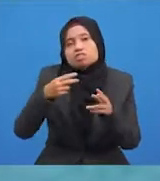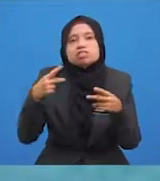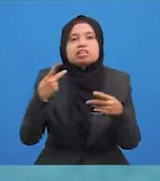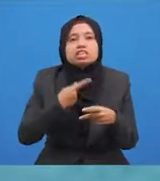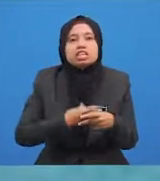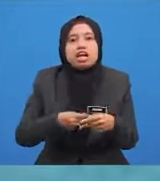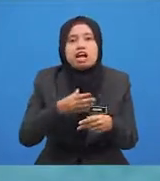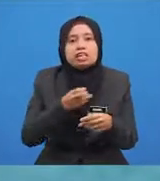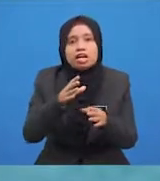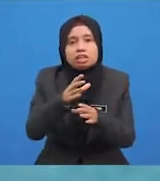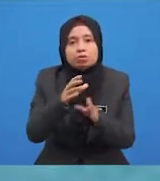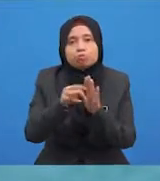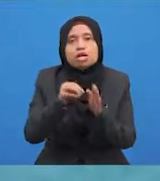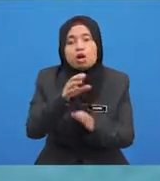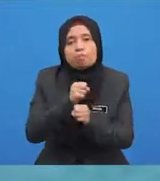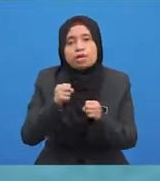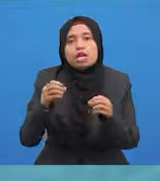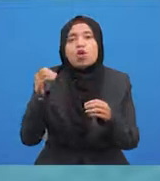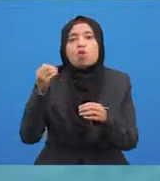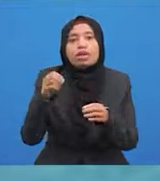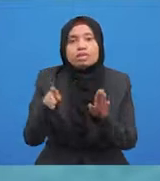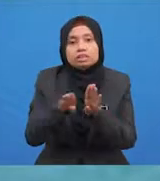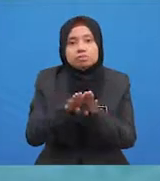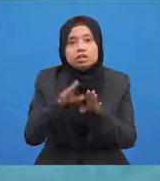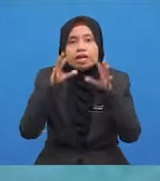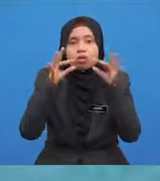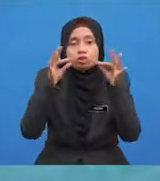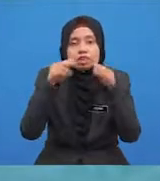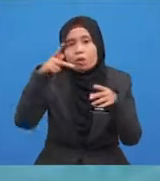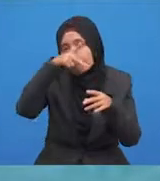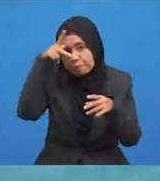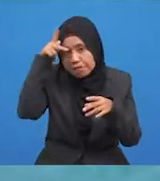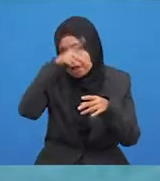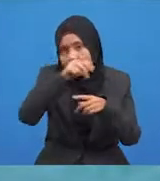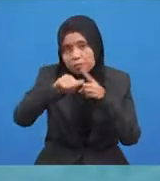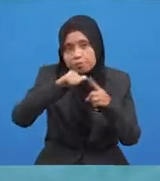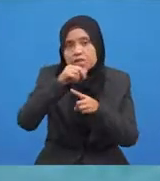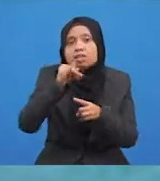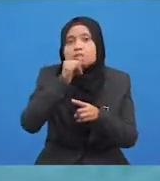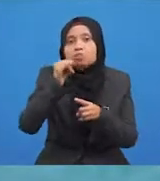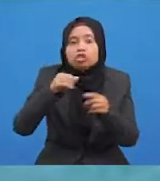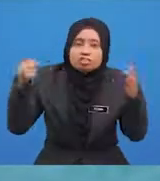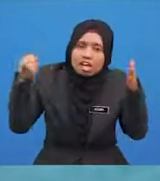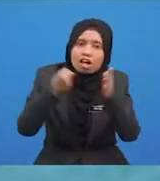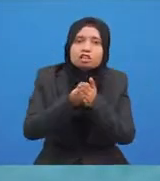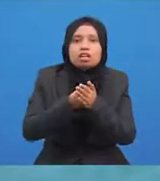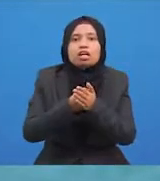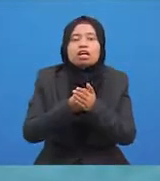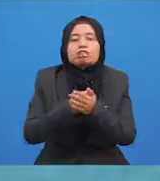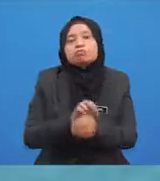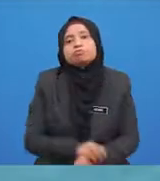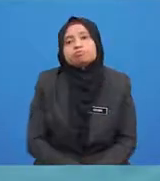dan mengambil Oren sebagai kucing peliharaan apabila ibunya dilanggar secara tidak sengaja.